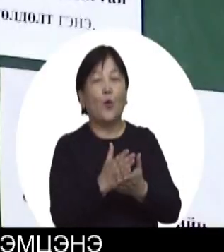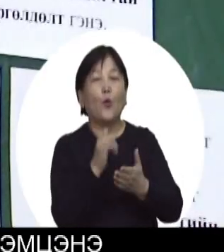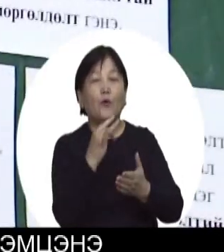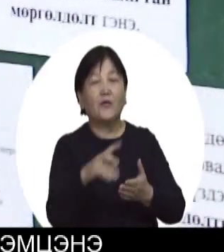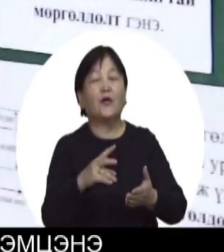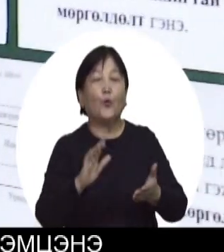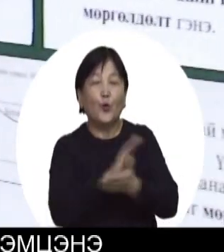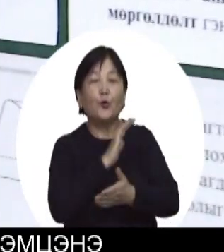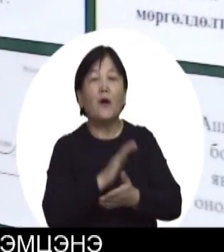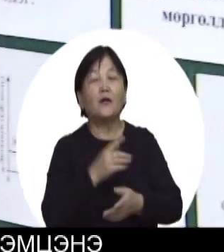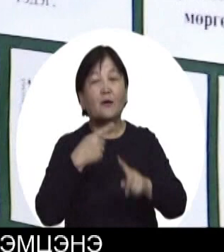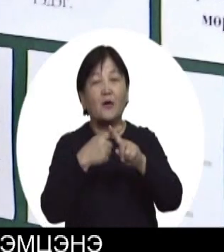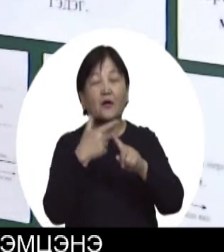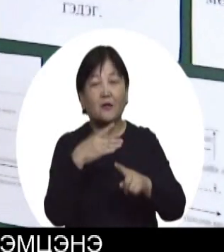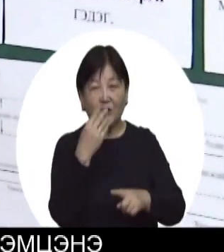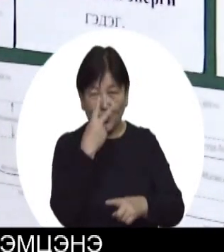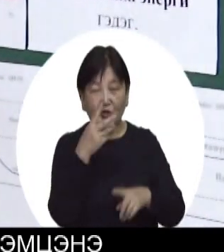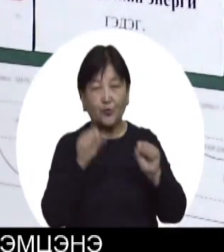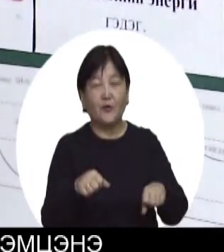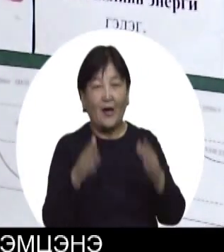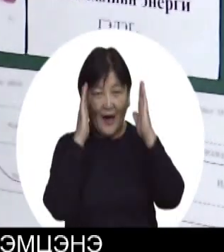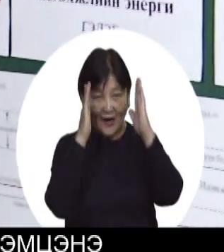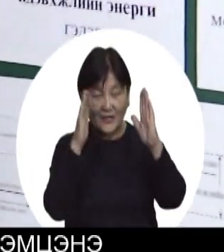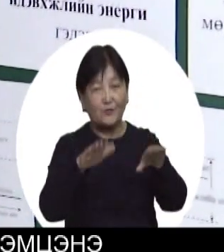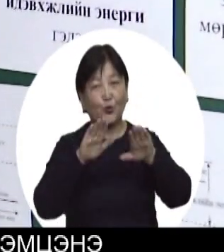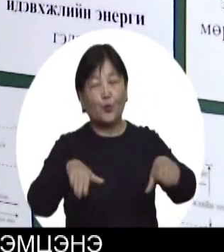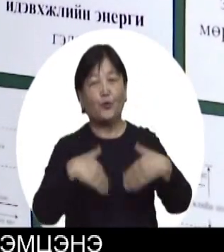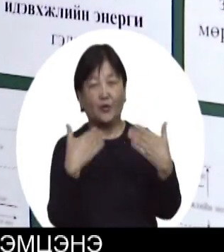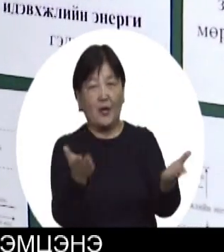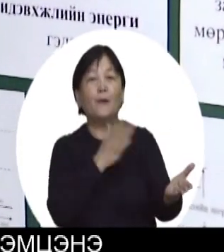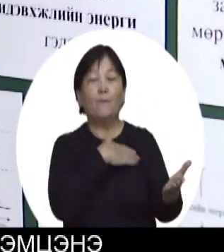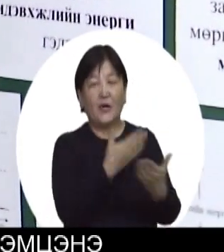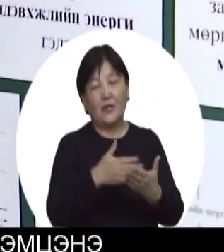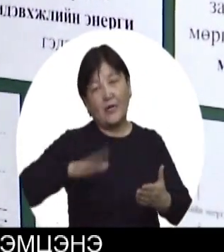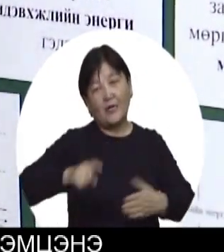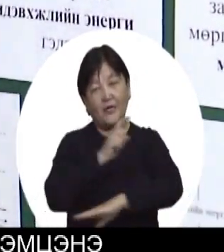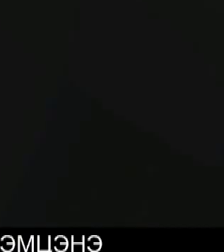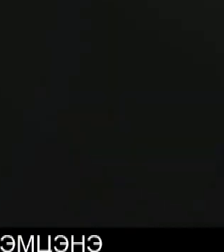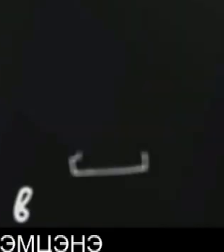ингэж ойлгож байна. За ингээд анхаарал тавьсан хүмүүстээ баярлалаа. Дараагийн хичээлээр уулзцгаая.